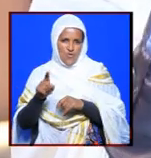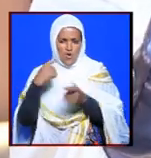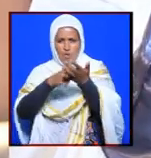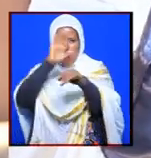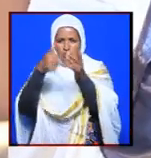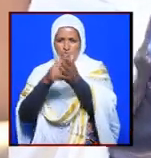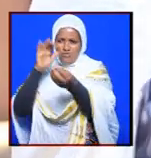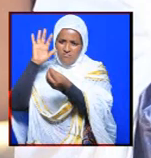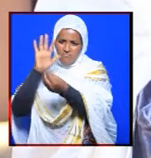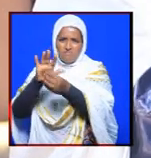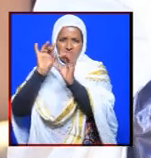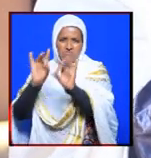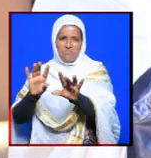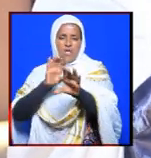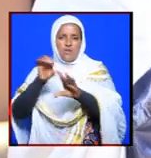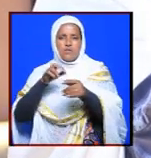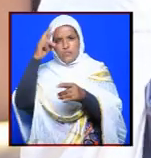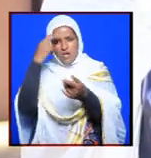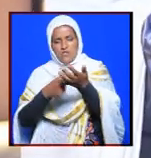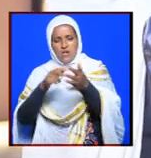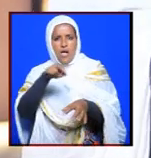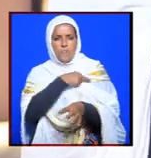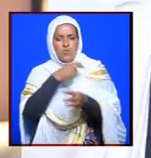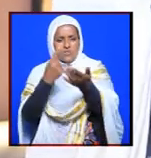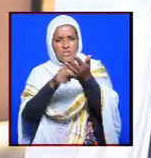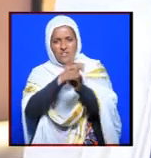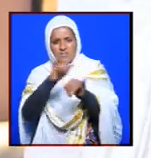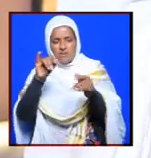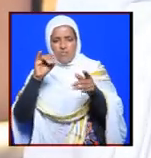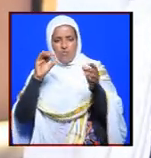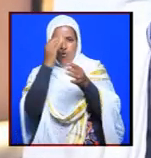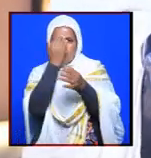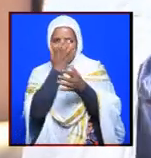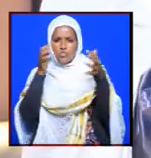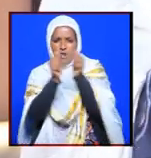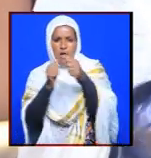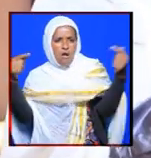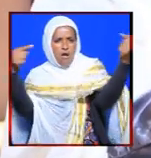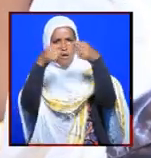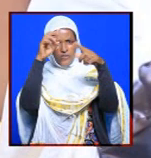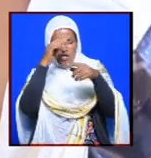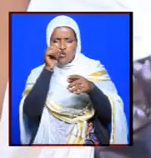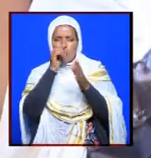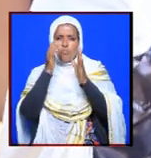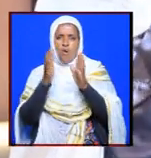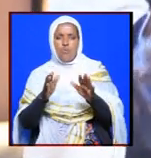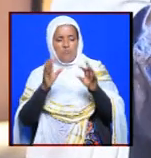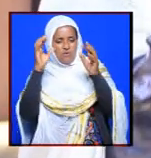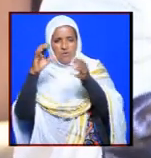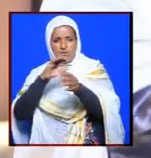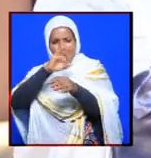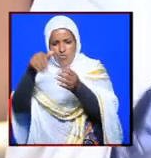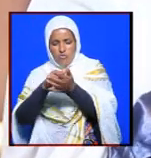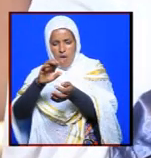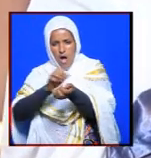የሚያስጠሏቸው። ሁሉንም ኢትዮጵያዊ የሆነ ነገርን ሁሉ ከሃይማኖት እና ከዚህ ጋር ከኦርቶዶክስ ጋር ስለሚያገናኙት ኢትዮጵያዊነታቸውን ነው